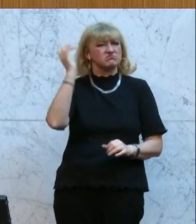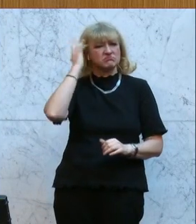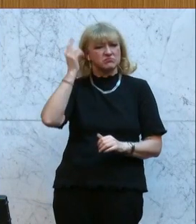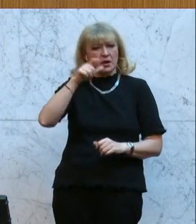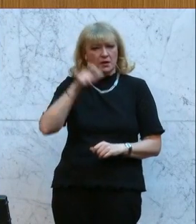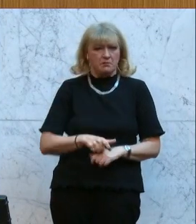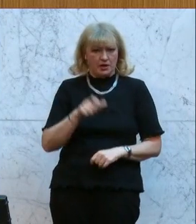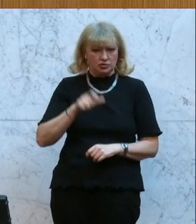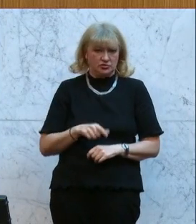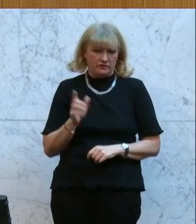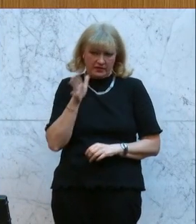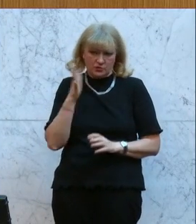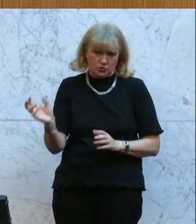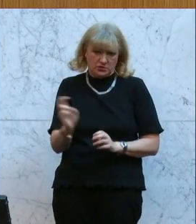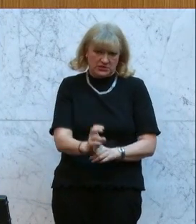Menschen in diesem Land.